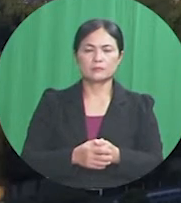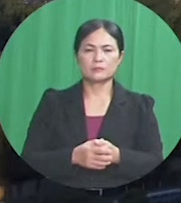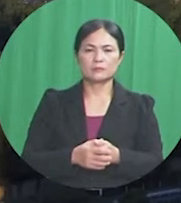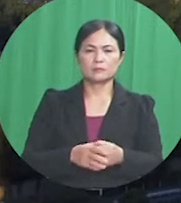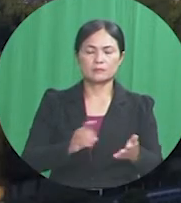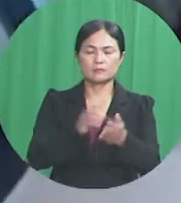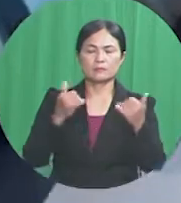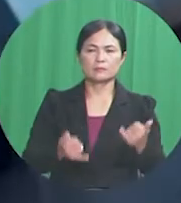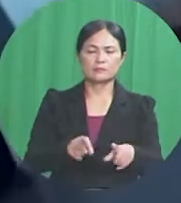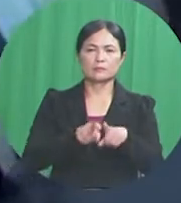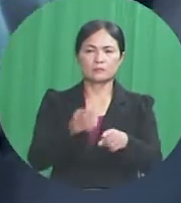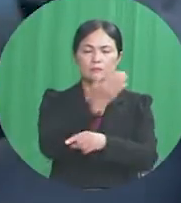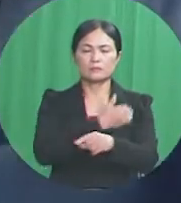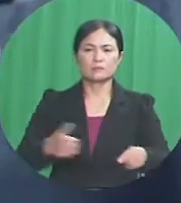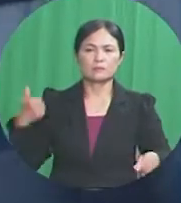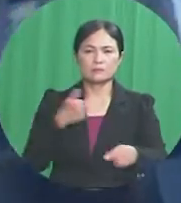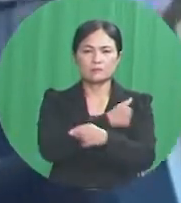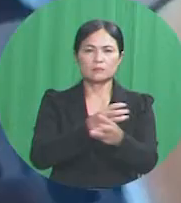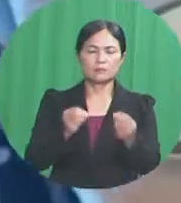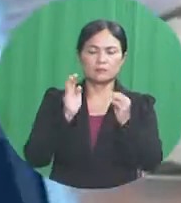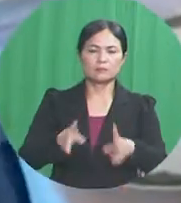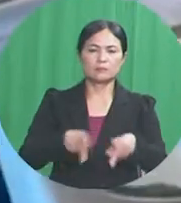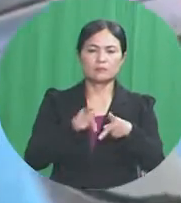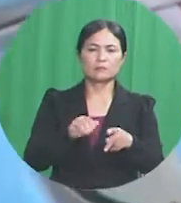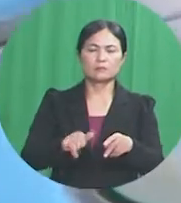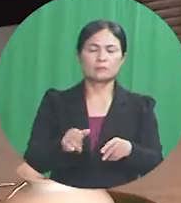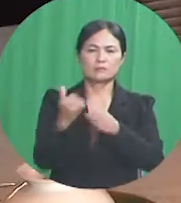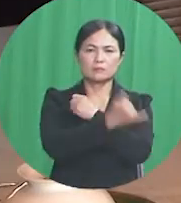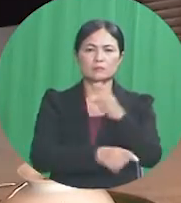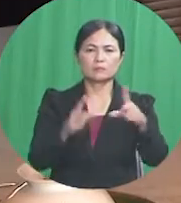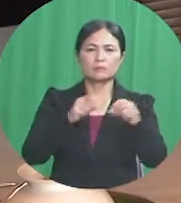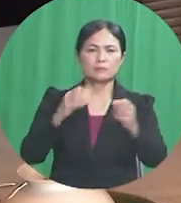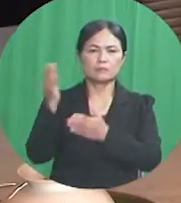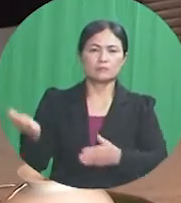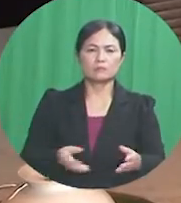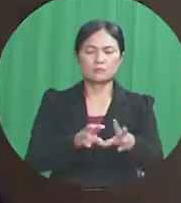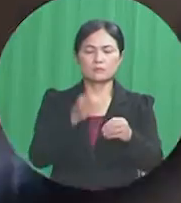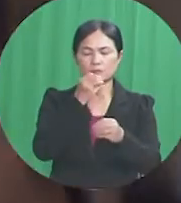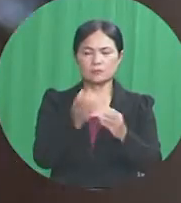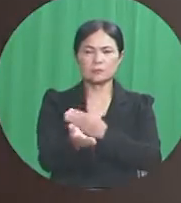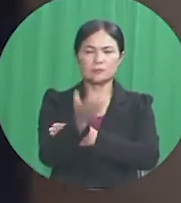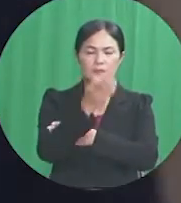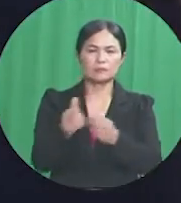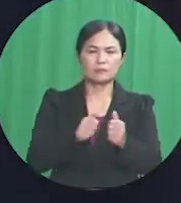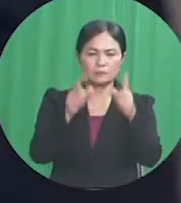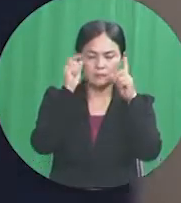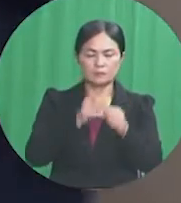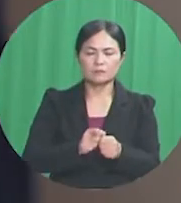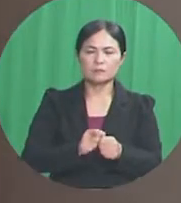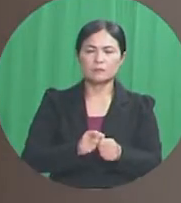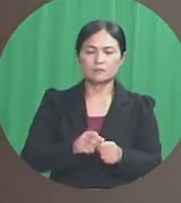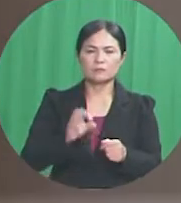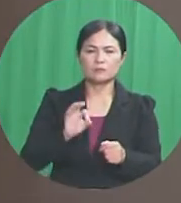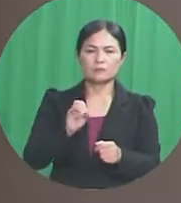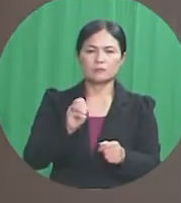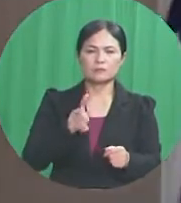នៅក្នុងសប្តាហ៍នេះដែរសម្ដេចតេជោនាយករដ្ឋមន្ត្រីក្នុងឱកាសស្នាក់នៅប្រទេសជប៉ុនបានអញ្ជើញទទួលទានអាហារពេលព្រឹកជាមួយនឹងឯកឧត្តមគ្វៀនស៊ុនហ្វុកប្រ